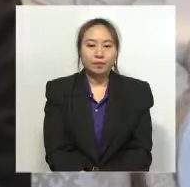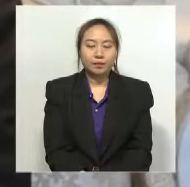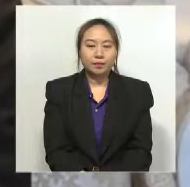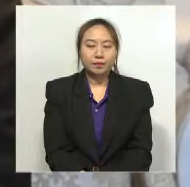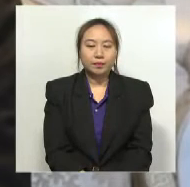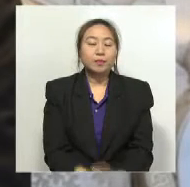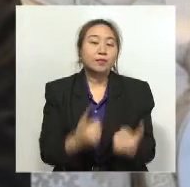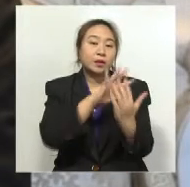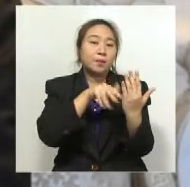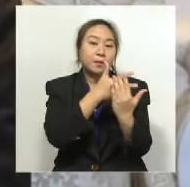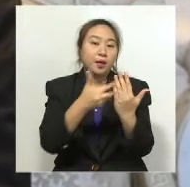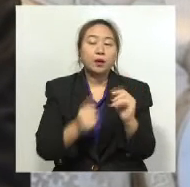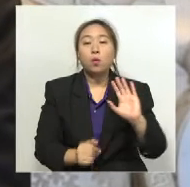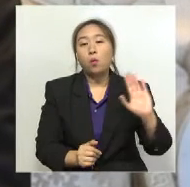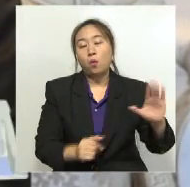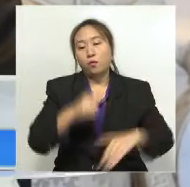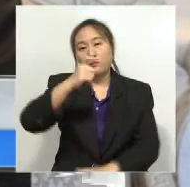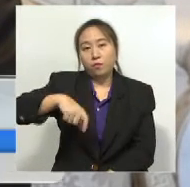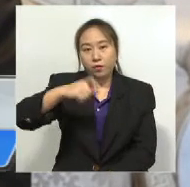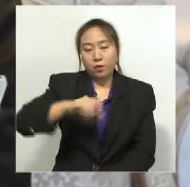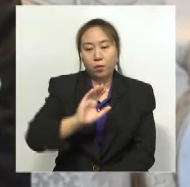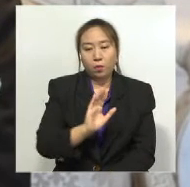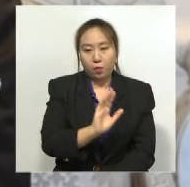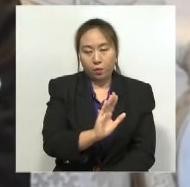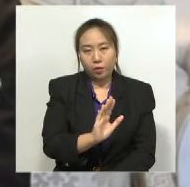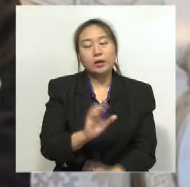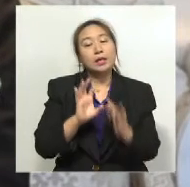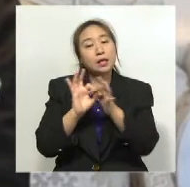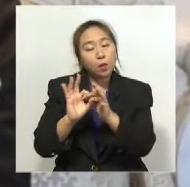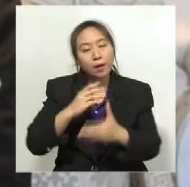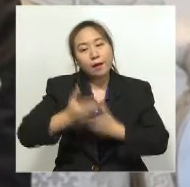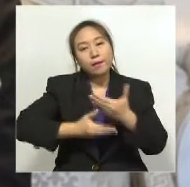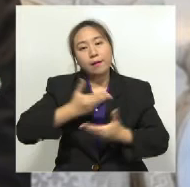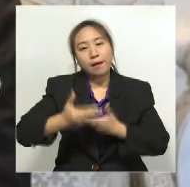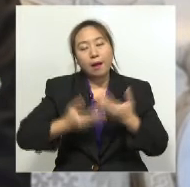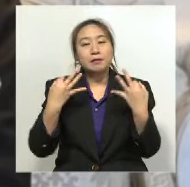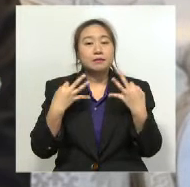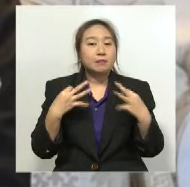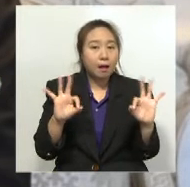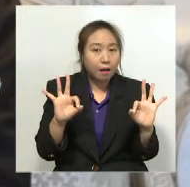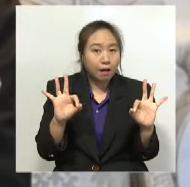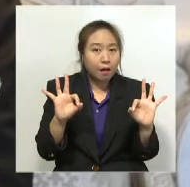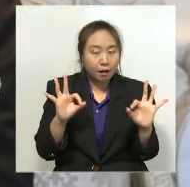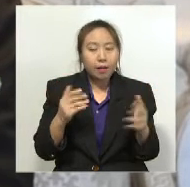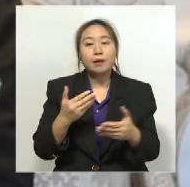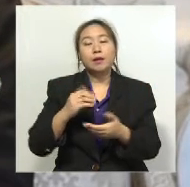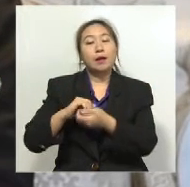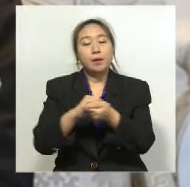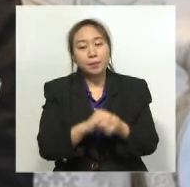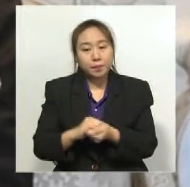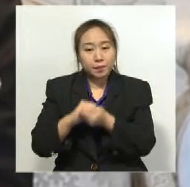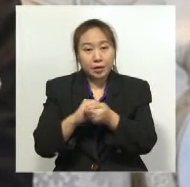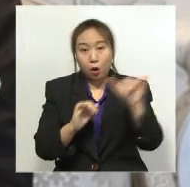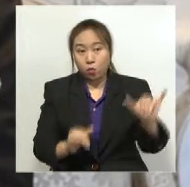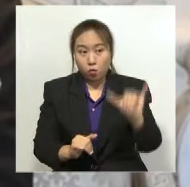นโยบายของท่านมาครองเนี่ยก็เป็นในเรื่องของการค้าเสรีนะเป็นการเพิ่มพันธมิตรนอก